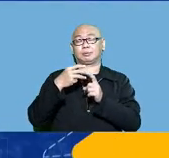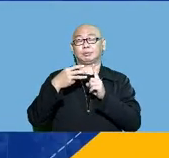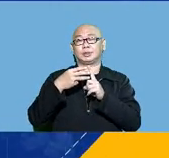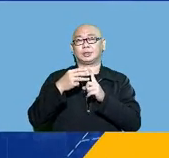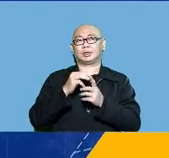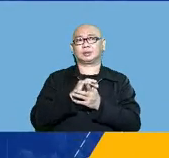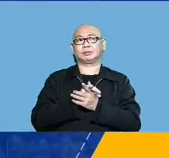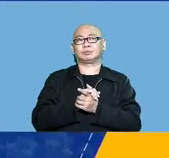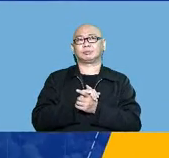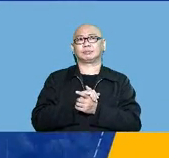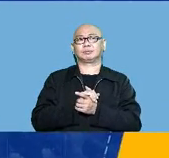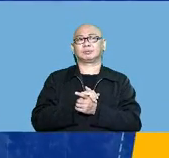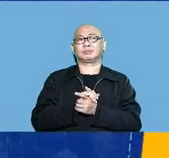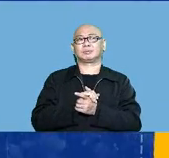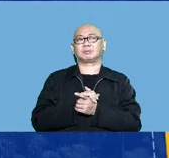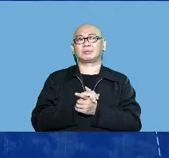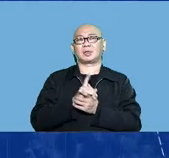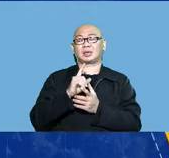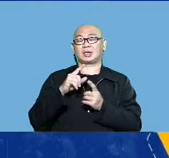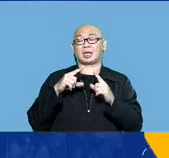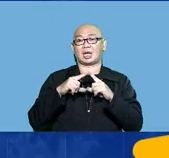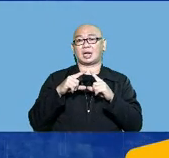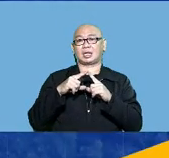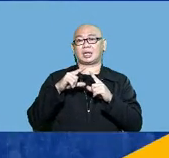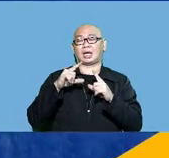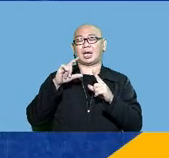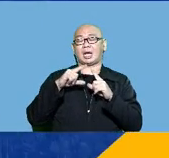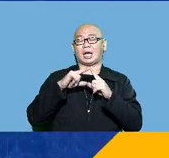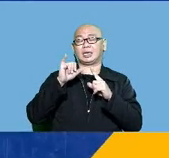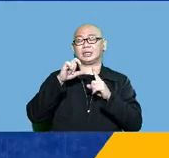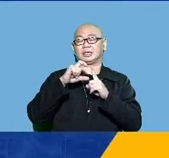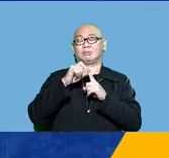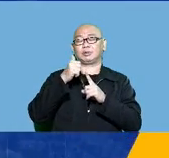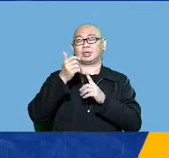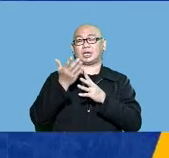paru dan adanya alat AED yang mudah diakses.